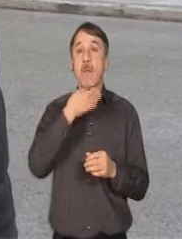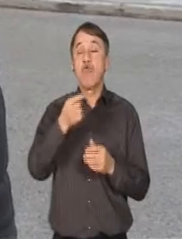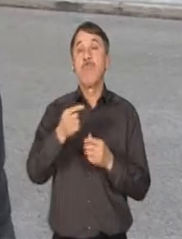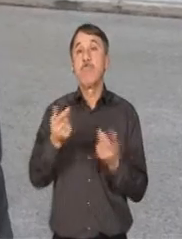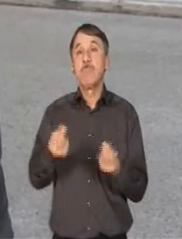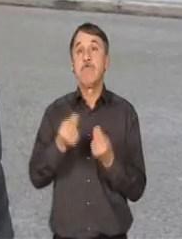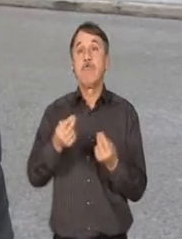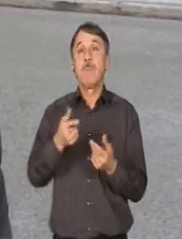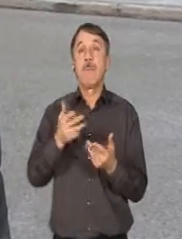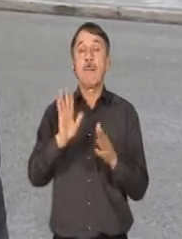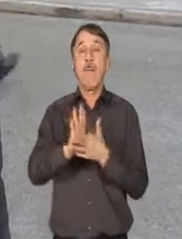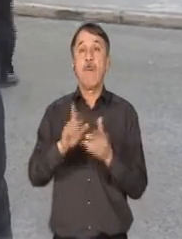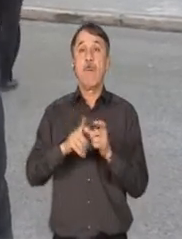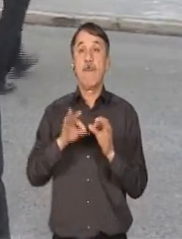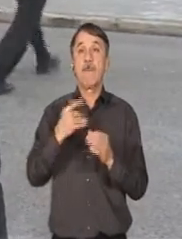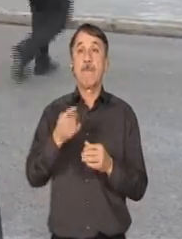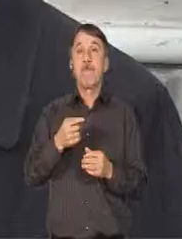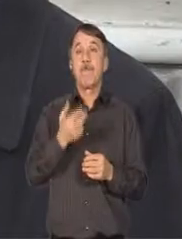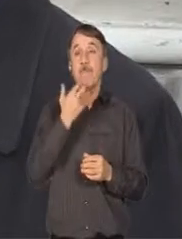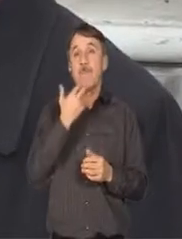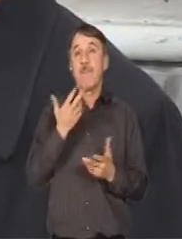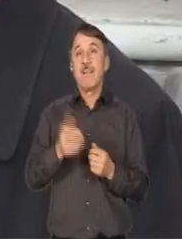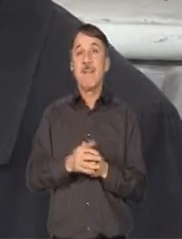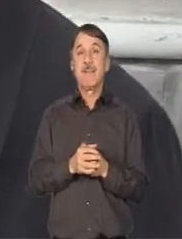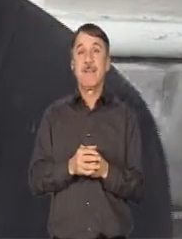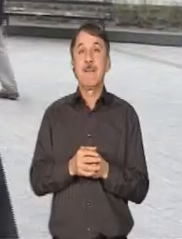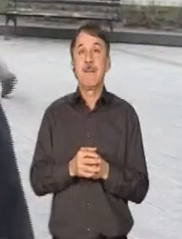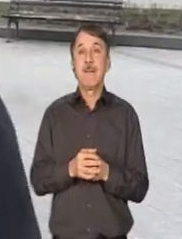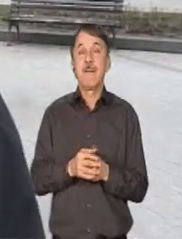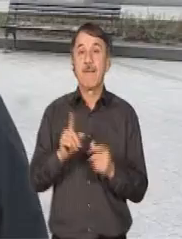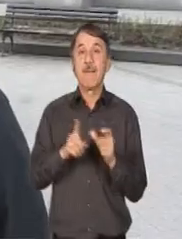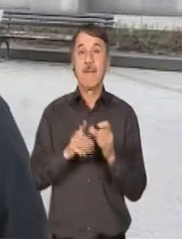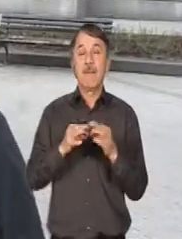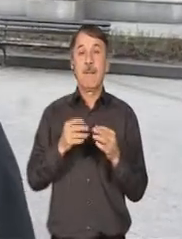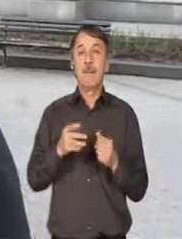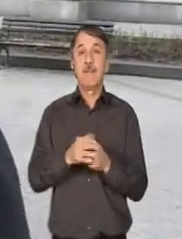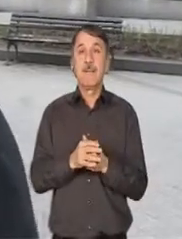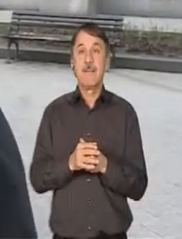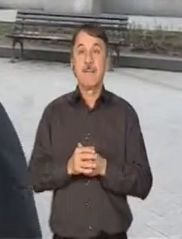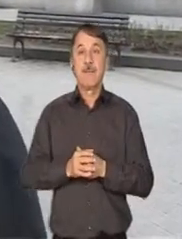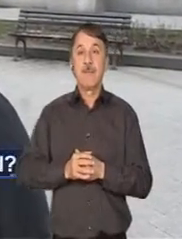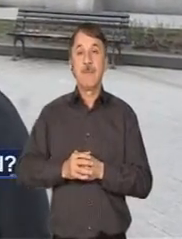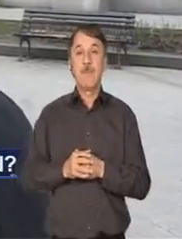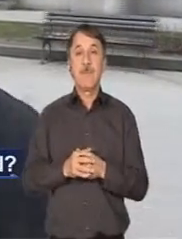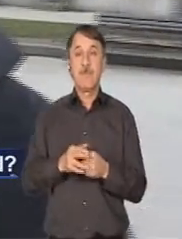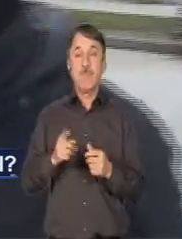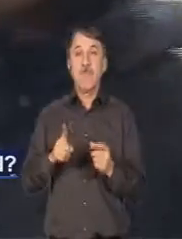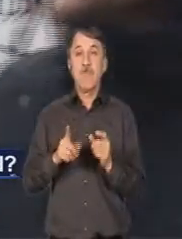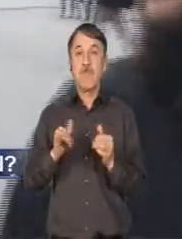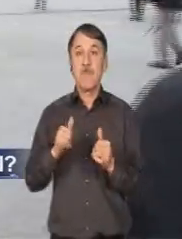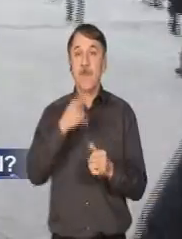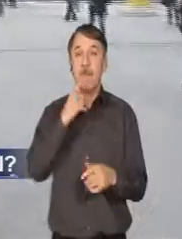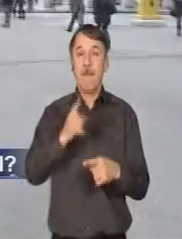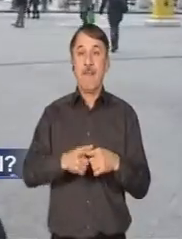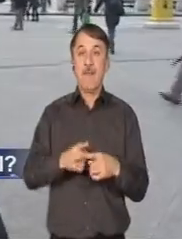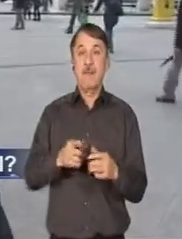isključivo povrće, tako nešto. Ne znam. Ja ne znam, nisam ja dao. Nisam dao veganstvo,